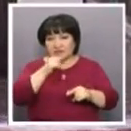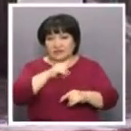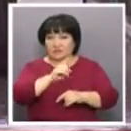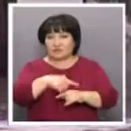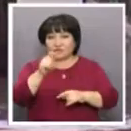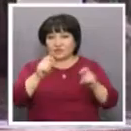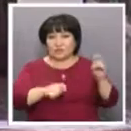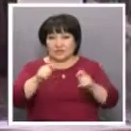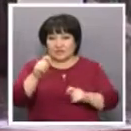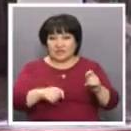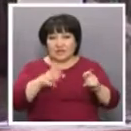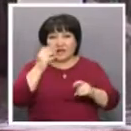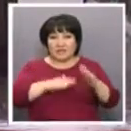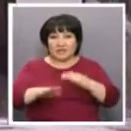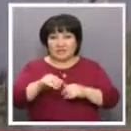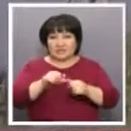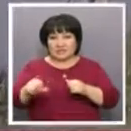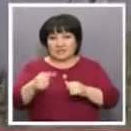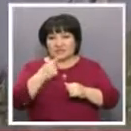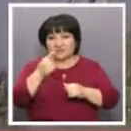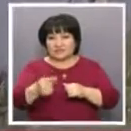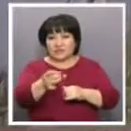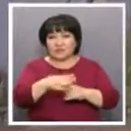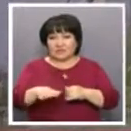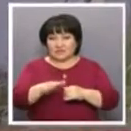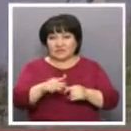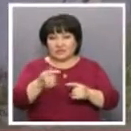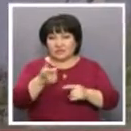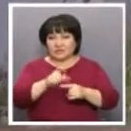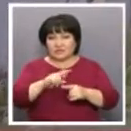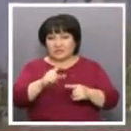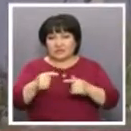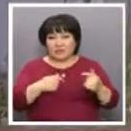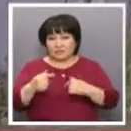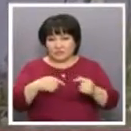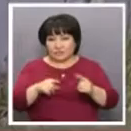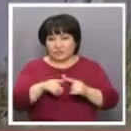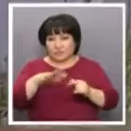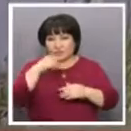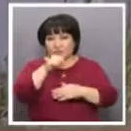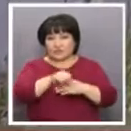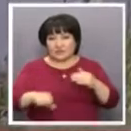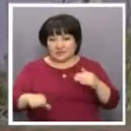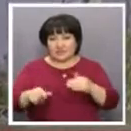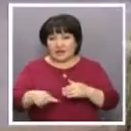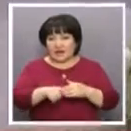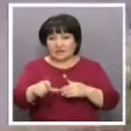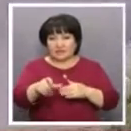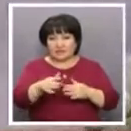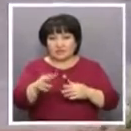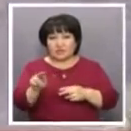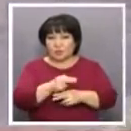Алматының әсіресе шет аудандарын қатты әбігерге салуда. Себебі көп көшелерде әлі арық жүйесі жөнге келмеген.